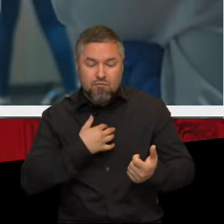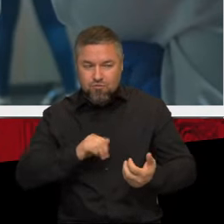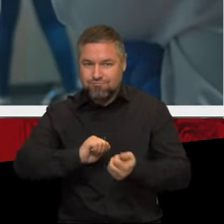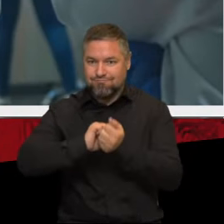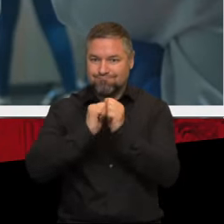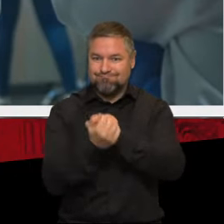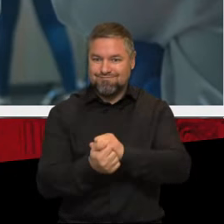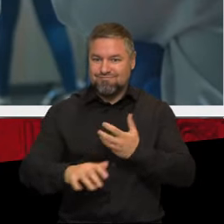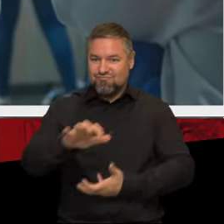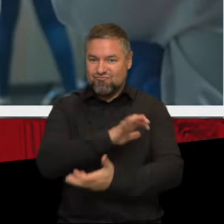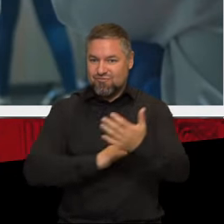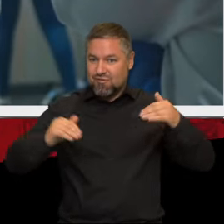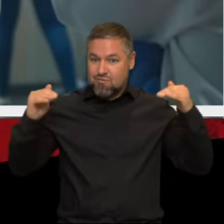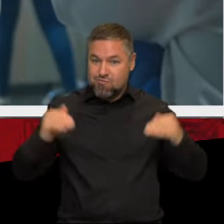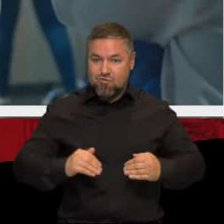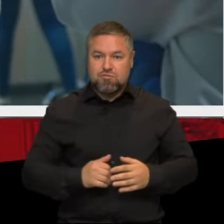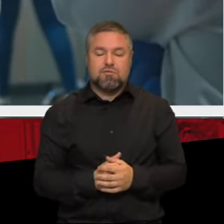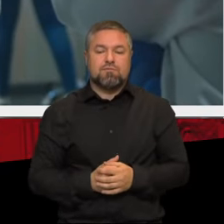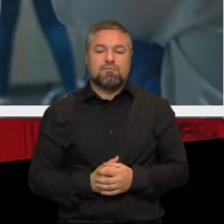świat.